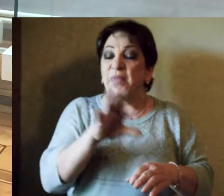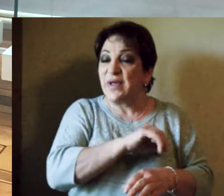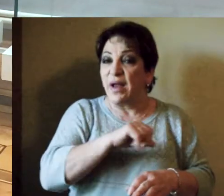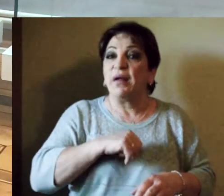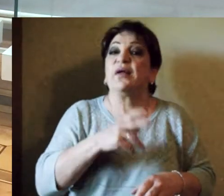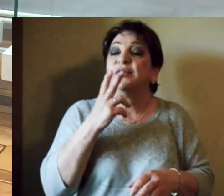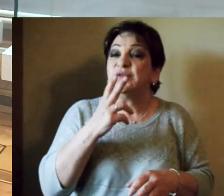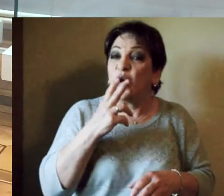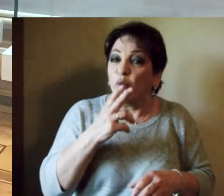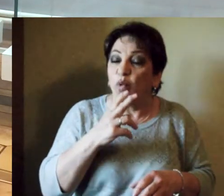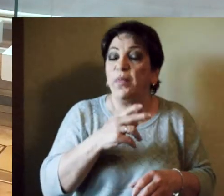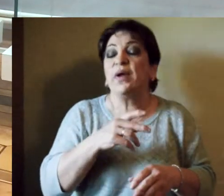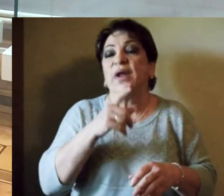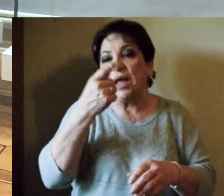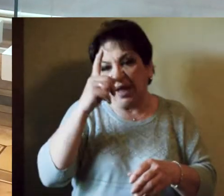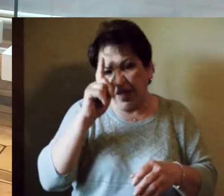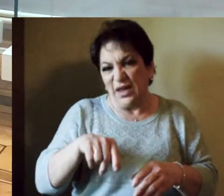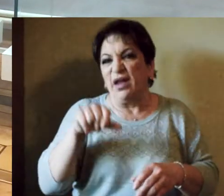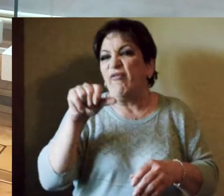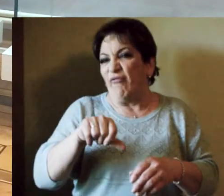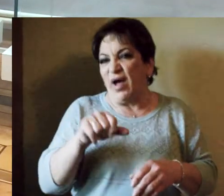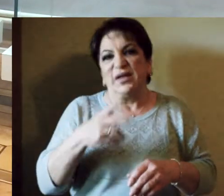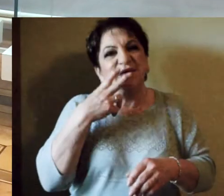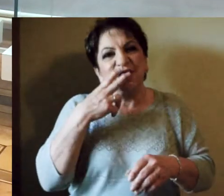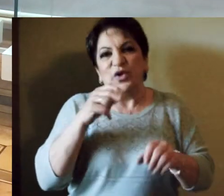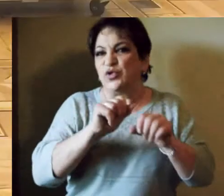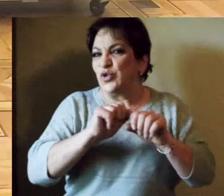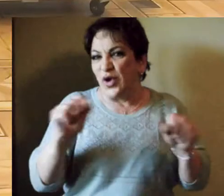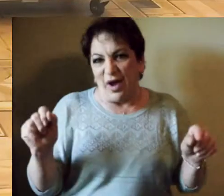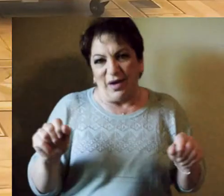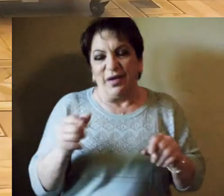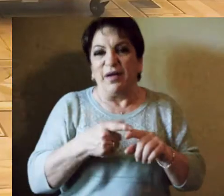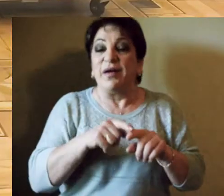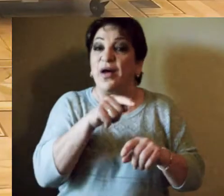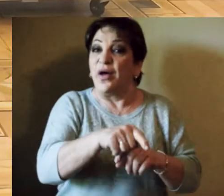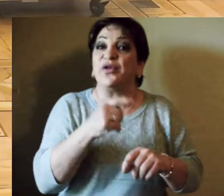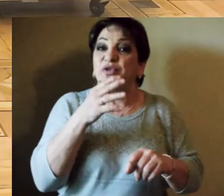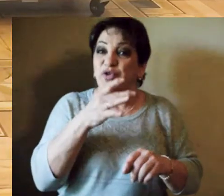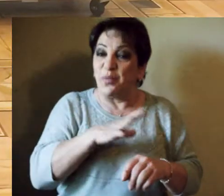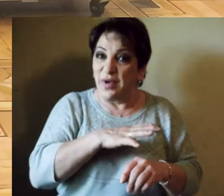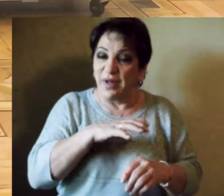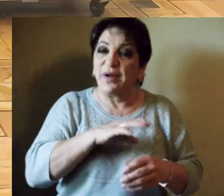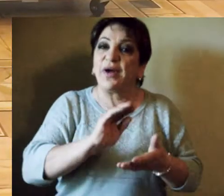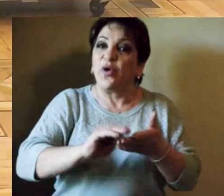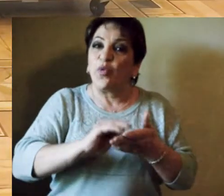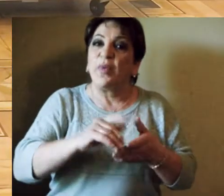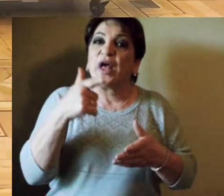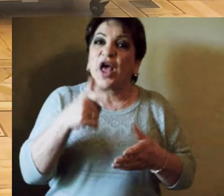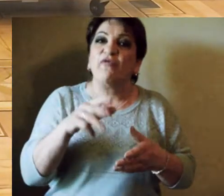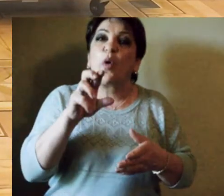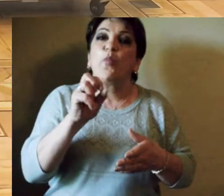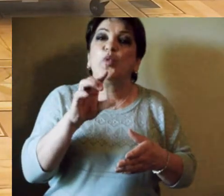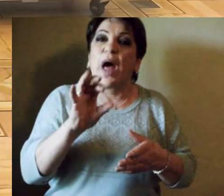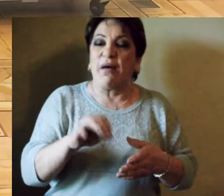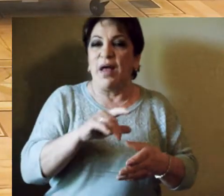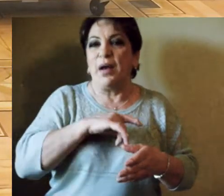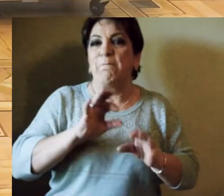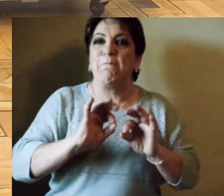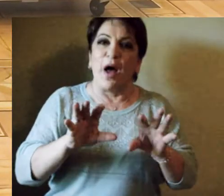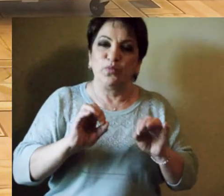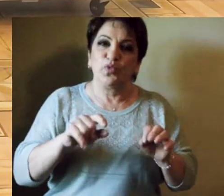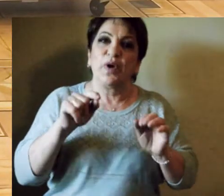ծոխում էր, այն ու ամենայնի գիտեր, որ դա շատ վատ սովորություն է։ Այդ մասին պաստում է գեվոր բուտողյանից մեզ ասած պատմությունը։